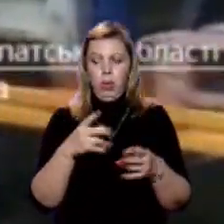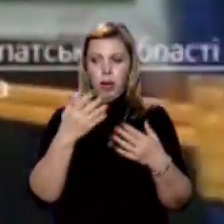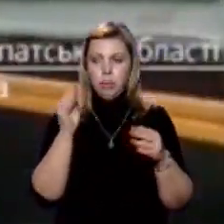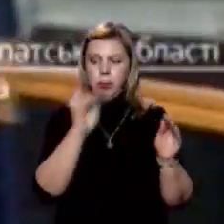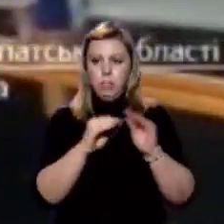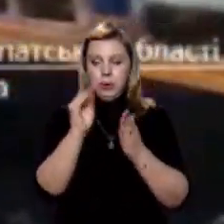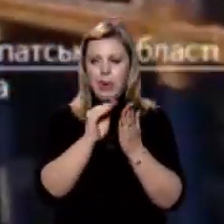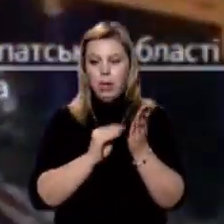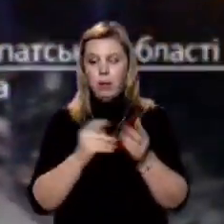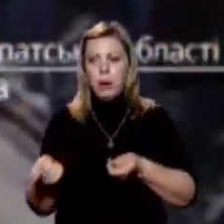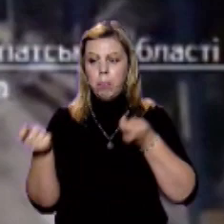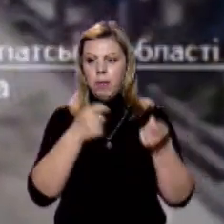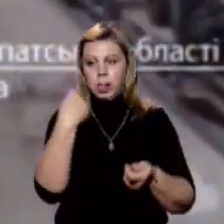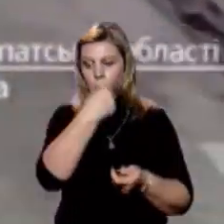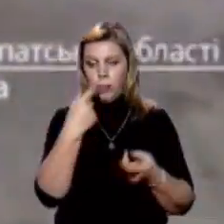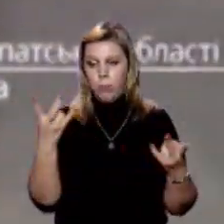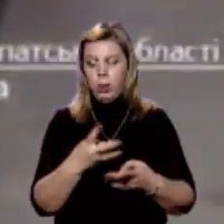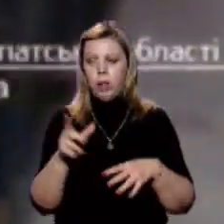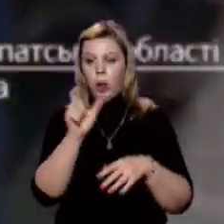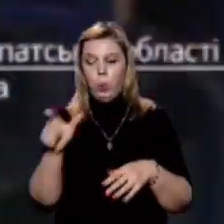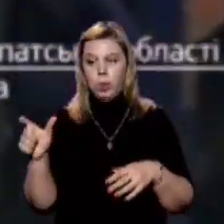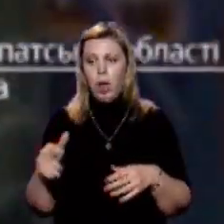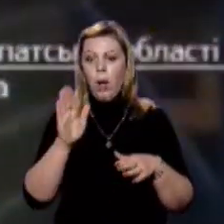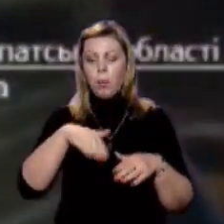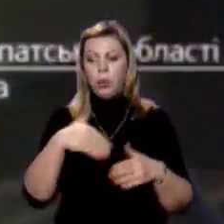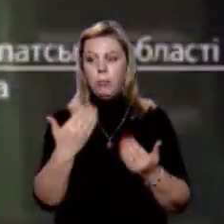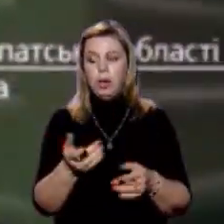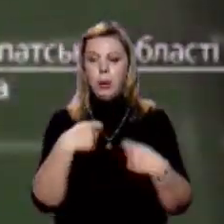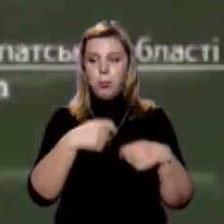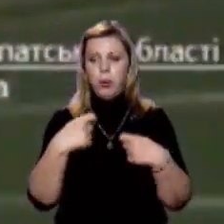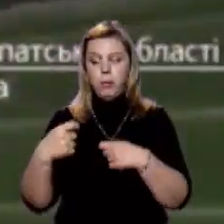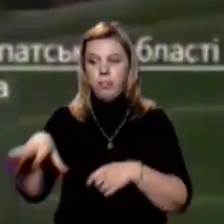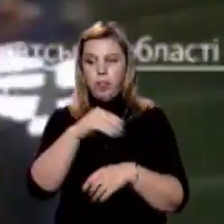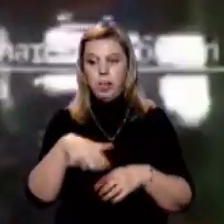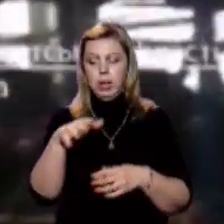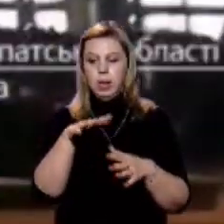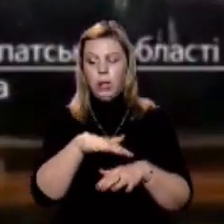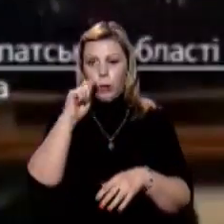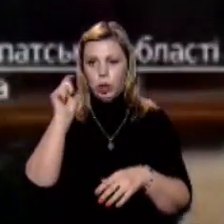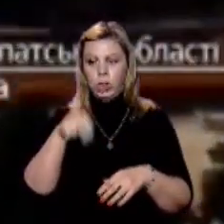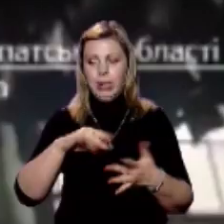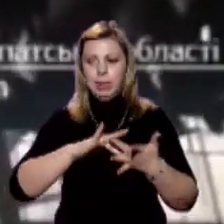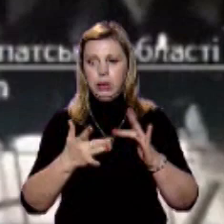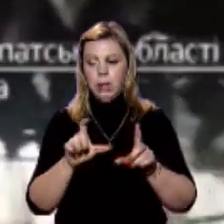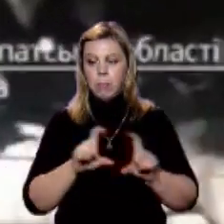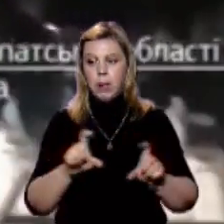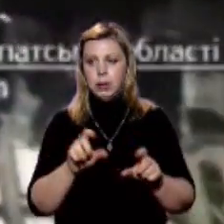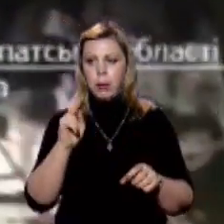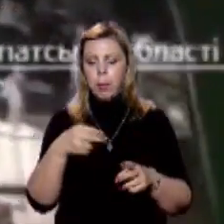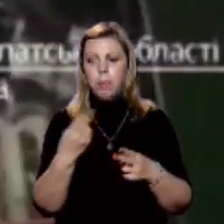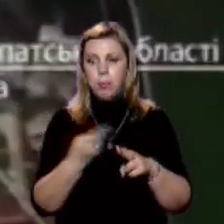декларуванню, та провозили для особистих потреб громадян. Потім їх реалізували по всій території України через інтернет-магазин